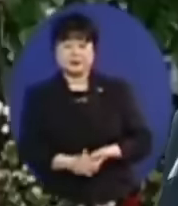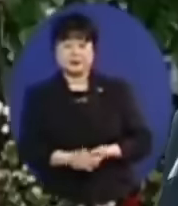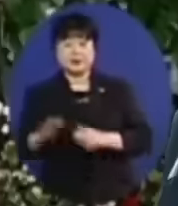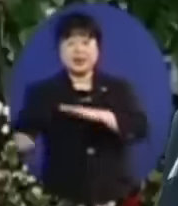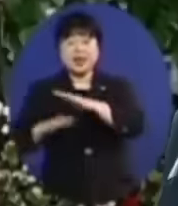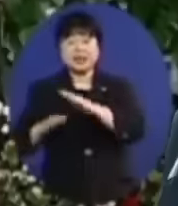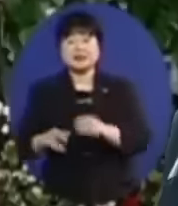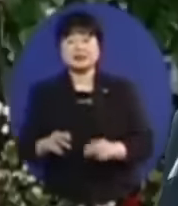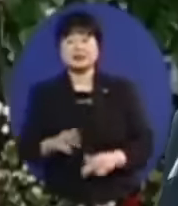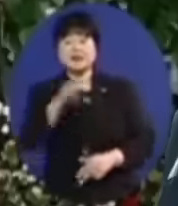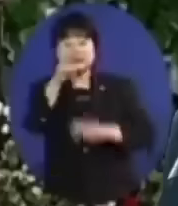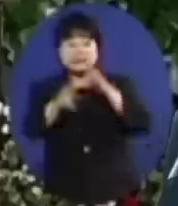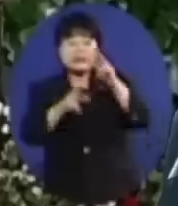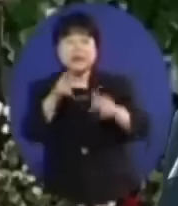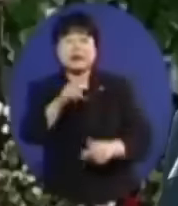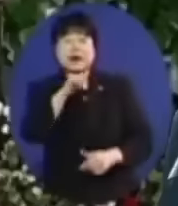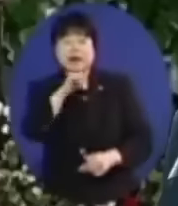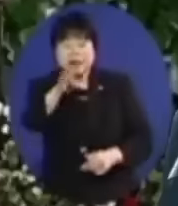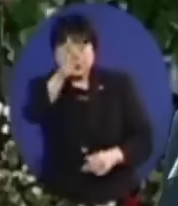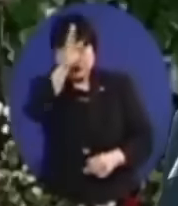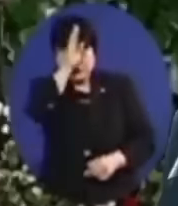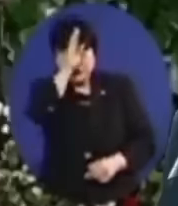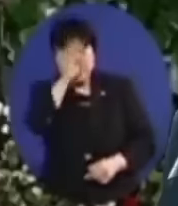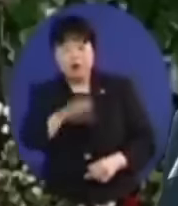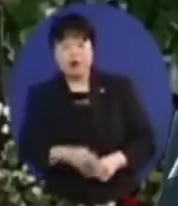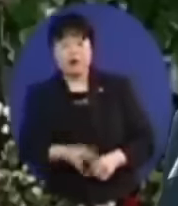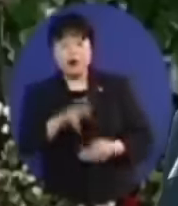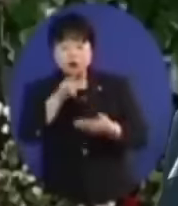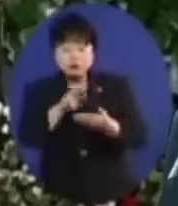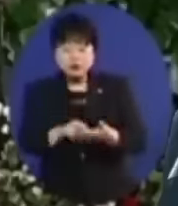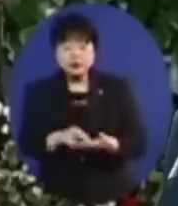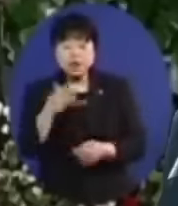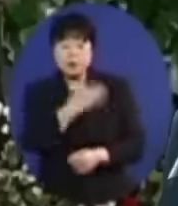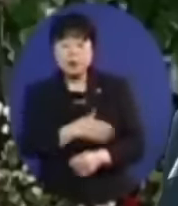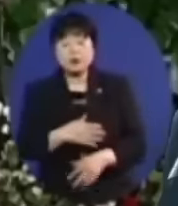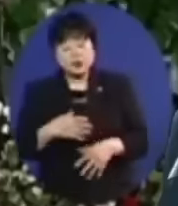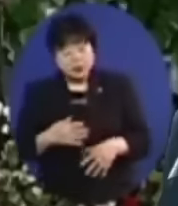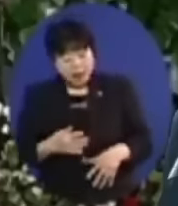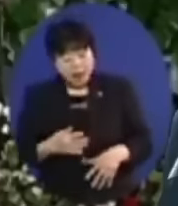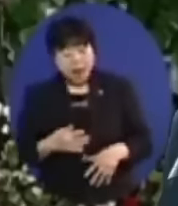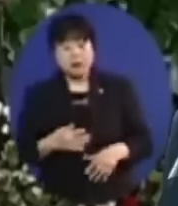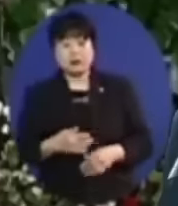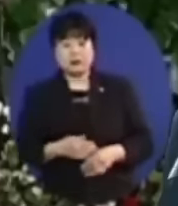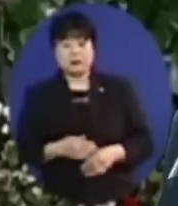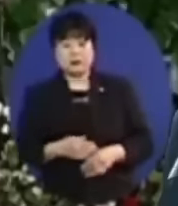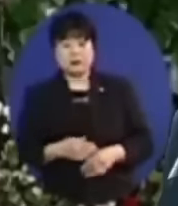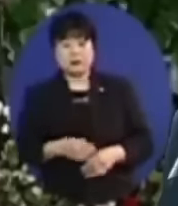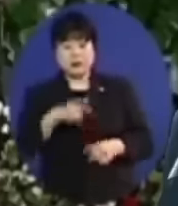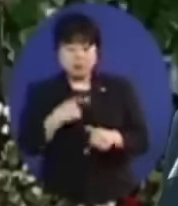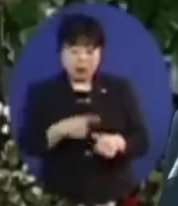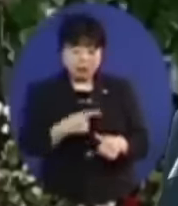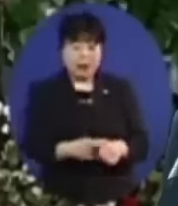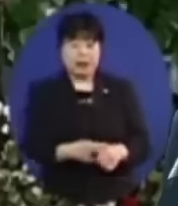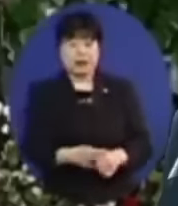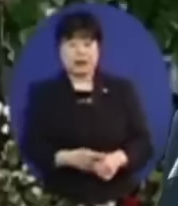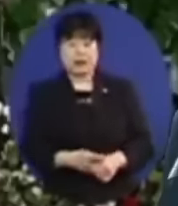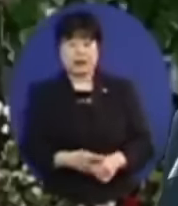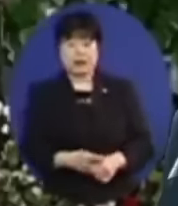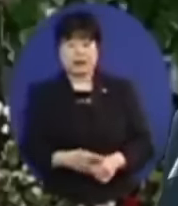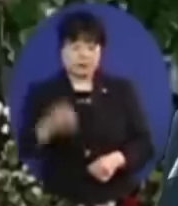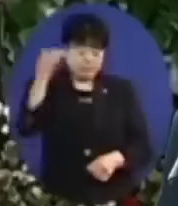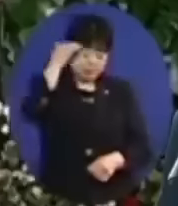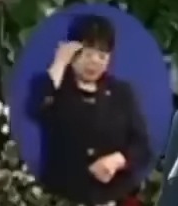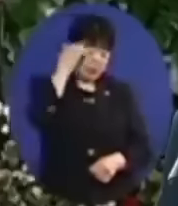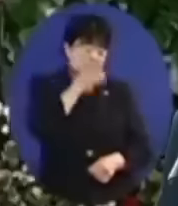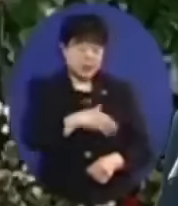가정과 사업의 문제, 가난과 질병의 문제, 우리의 몸의 연약한 것, 능욕, 욕됨, 박해, 공고 등이 다 와서 우리를 약하게